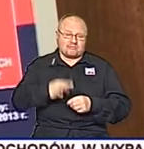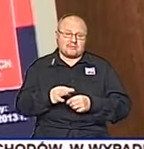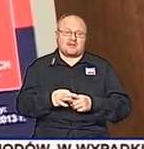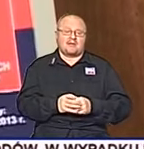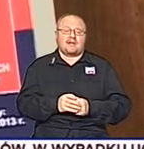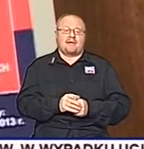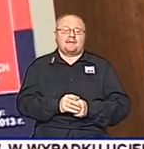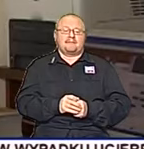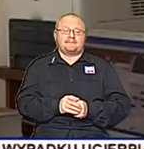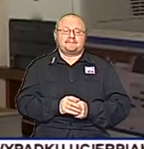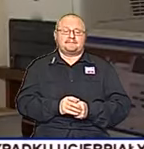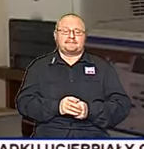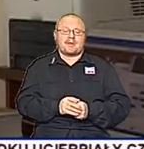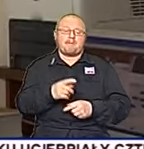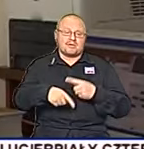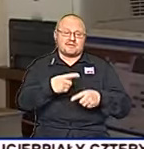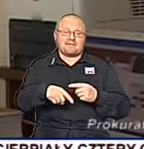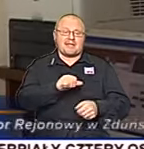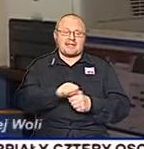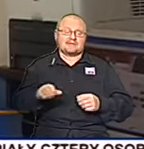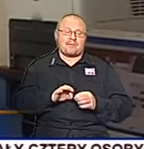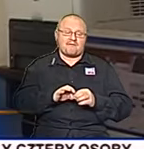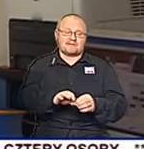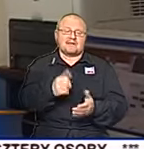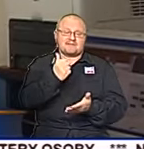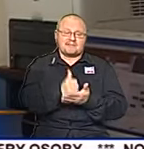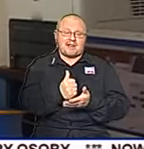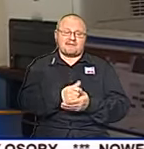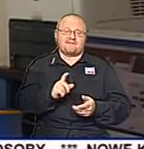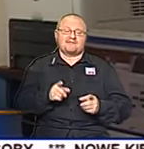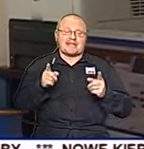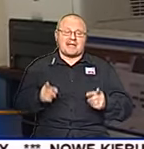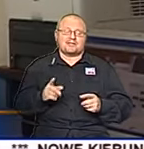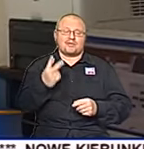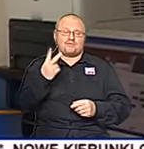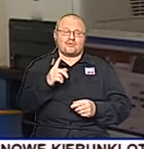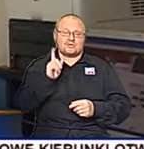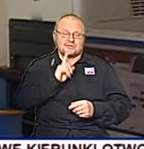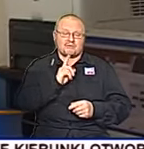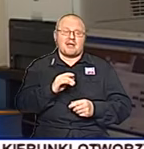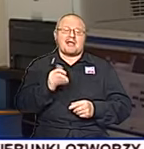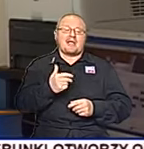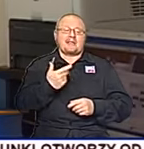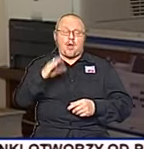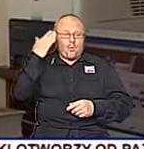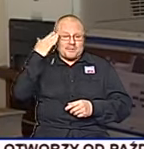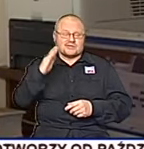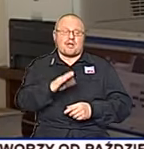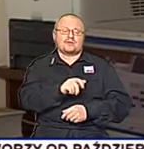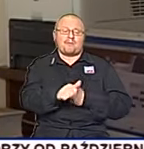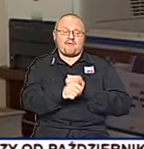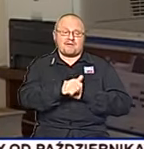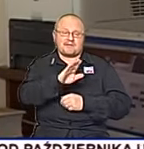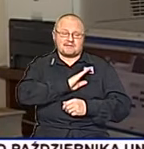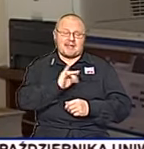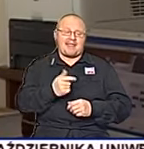w ocenie stanu pacjenta. Postępowanie jest prowadzone w sprawie w zakresie 2 czynów nieumyślnego spowodowania śmierci i